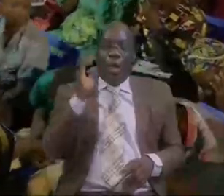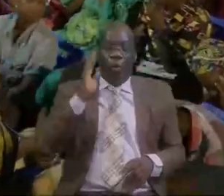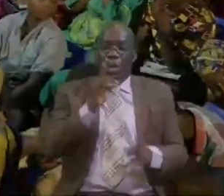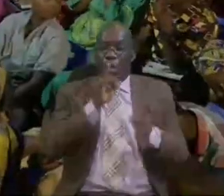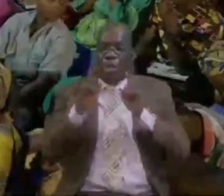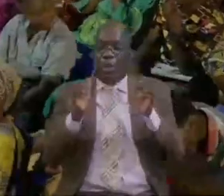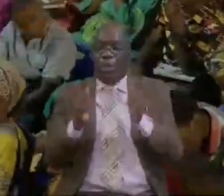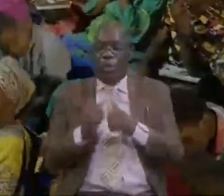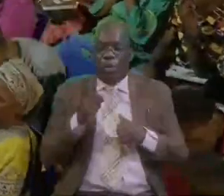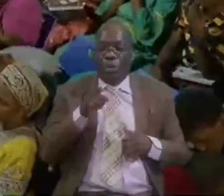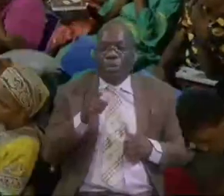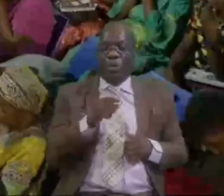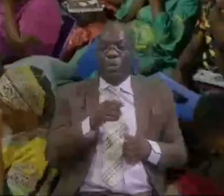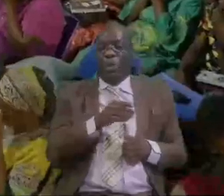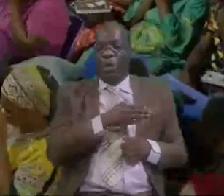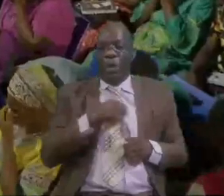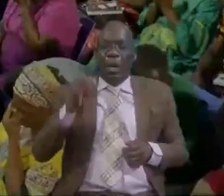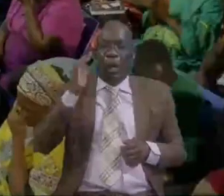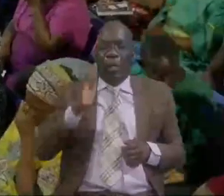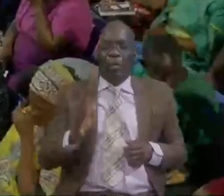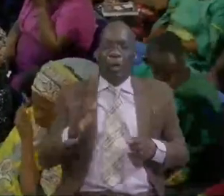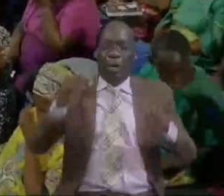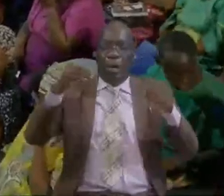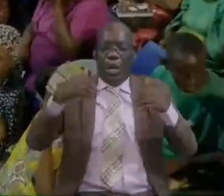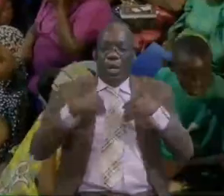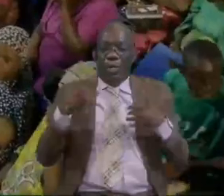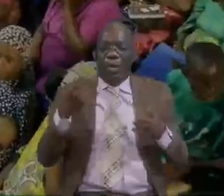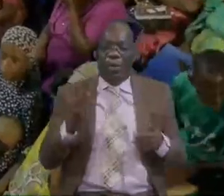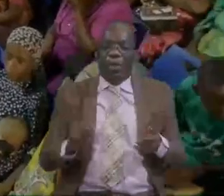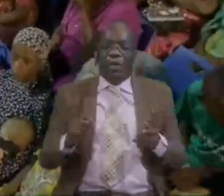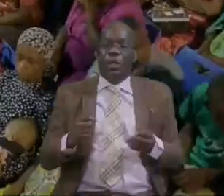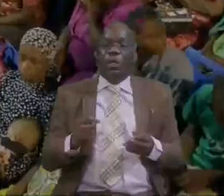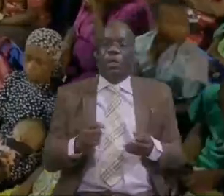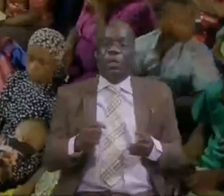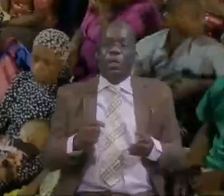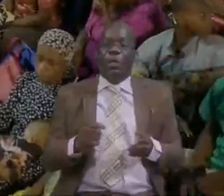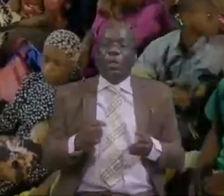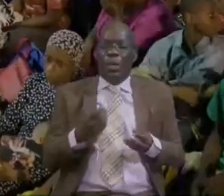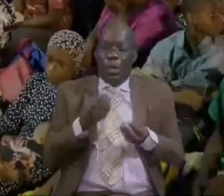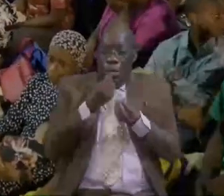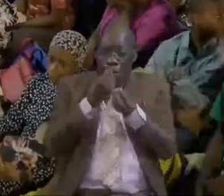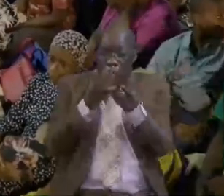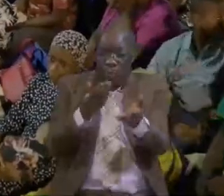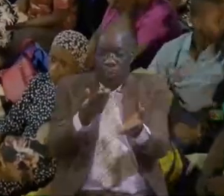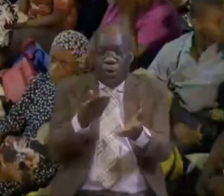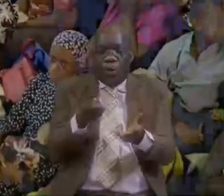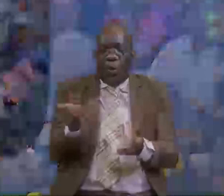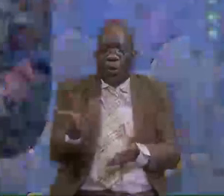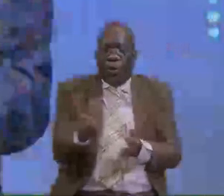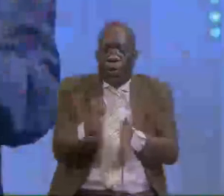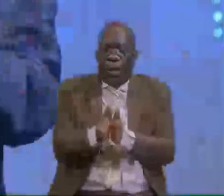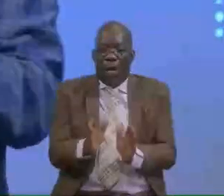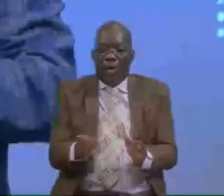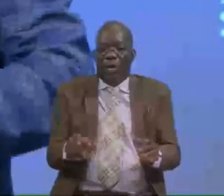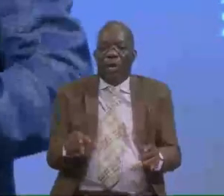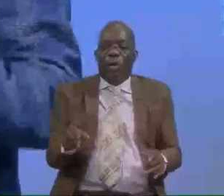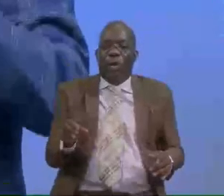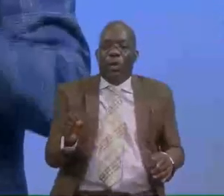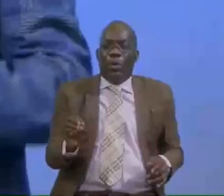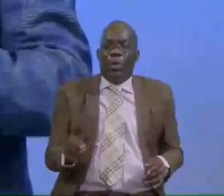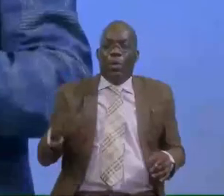interagir avec vous. Et nous aurons les détails. Les détails qu'ils demandent, c'est pour que nous